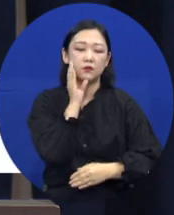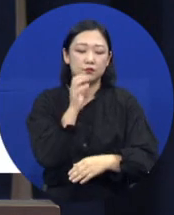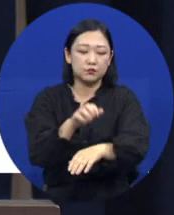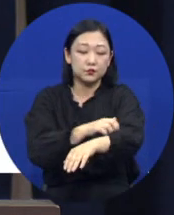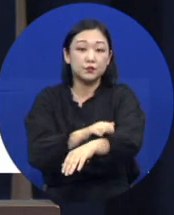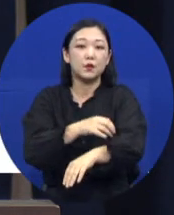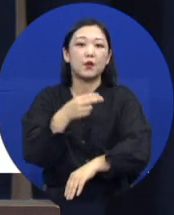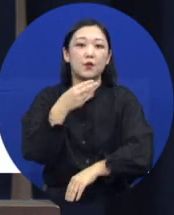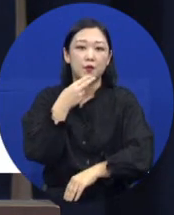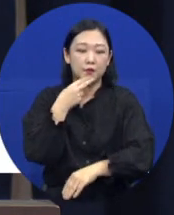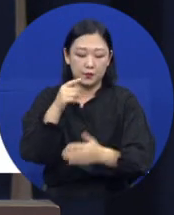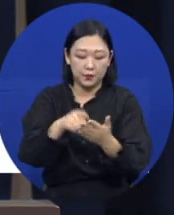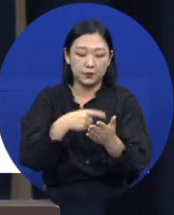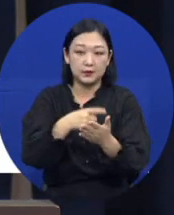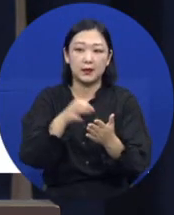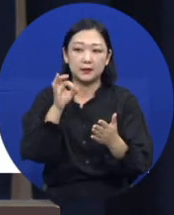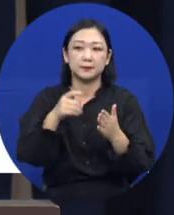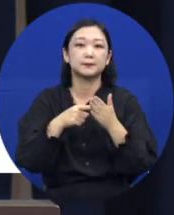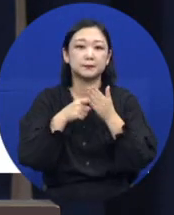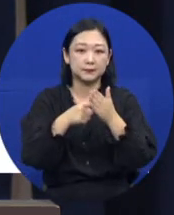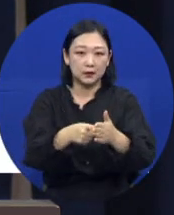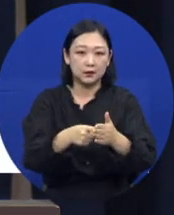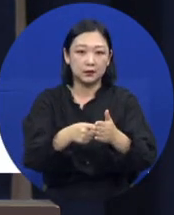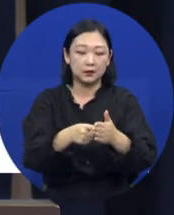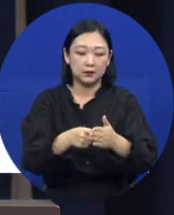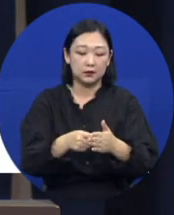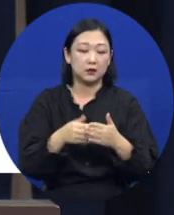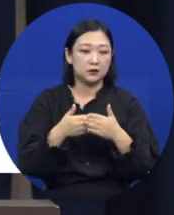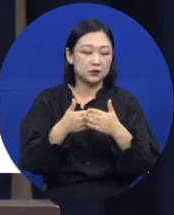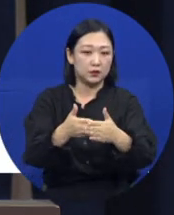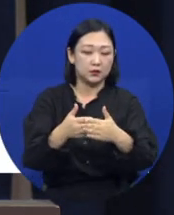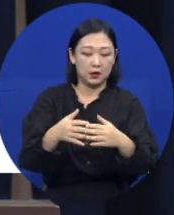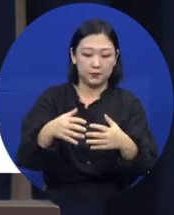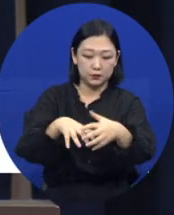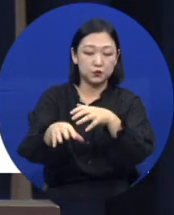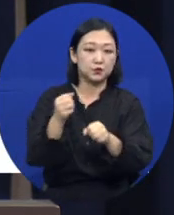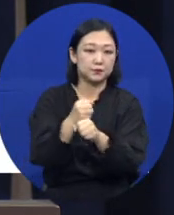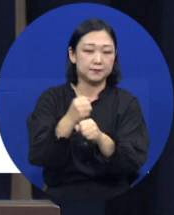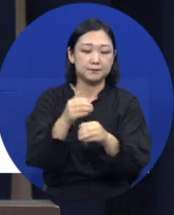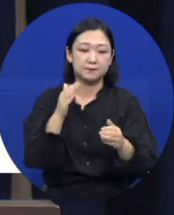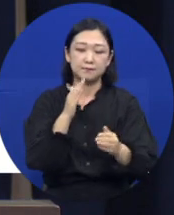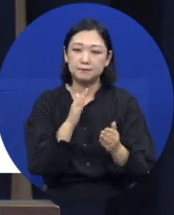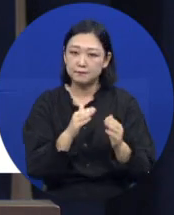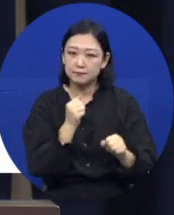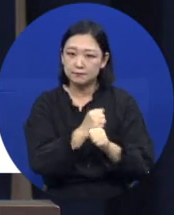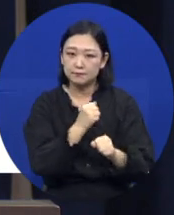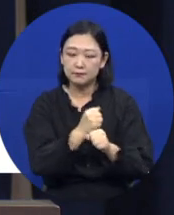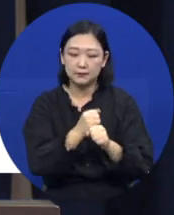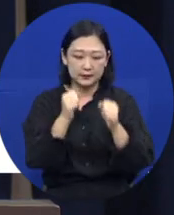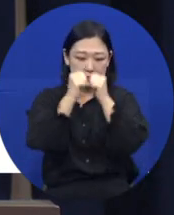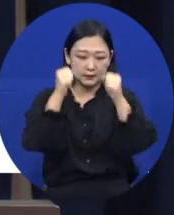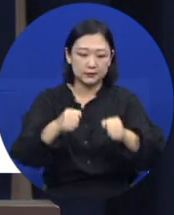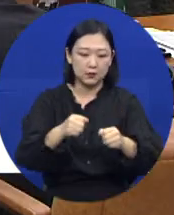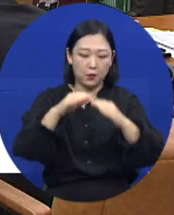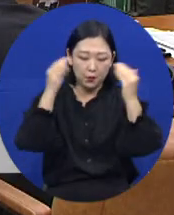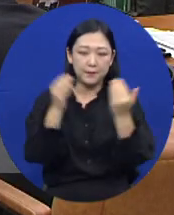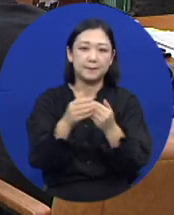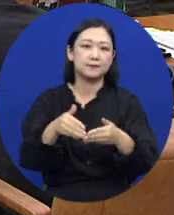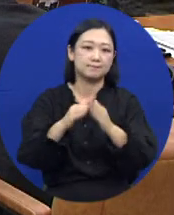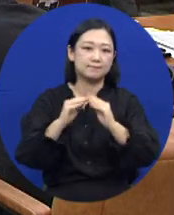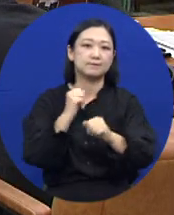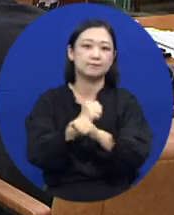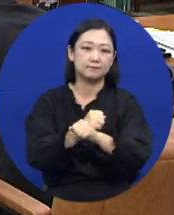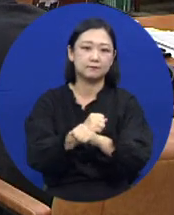없도록 보상금 신청과 지급의 전담 조직을 만들고 직권 시스템을 완벽하게 구축 하겠습니다